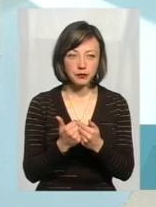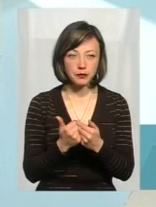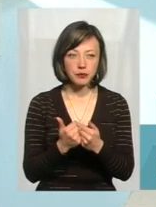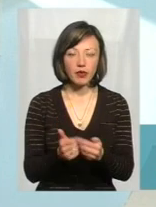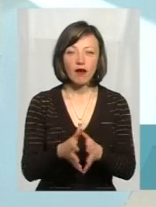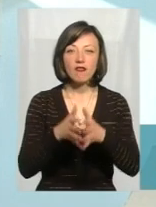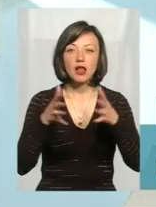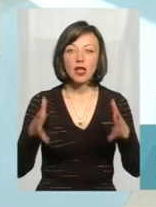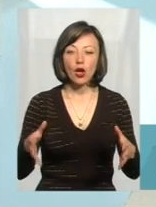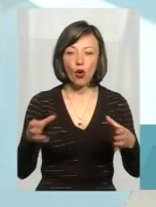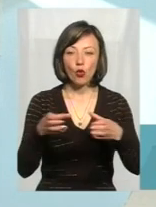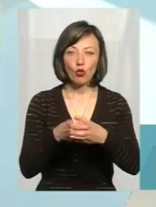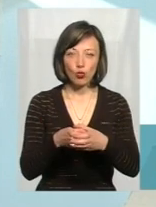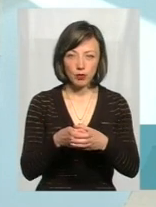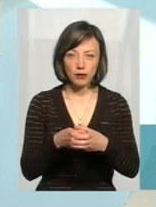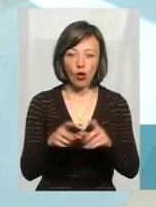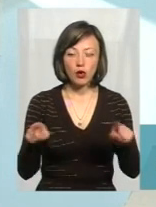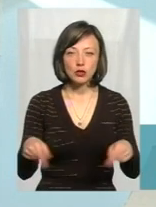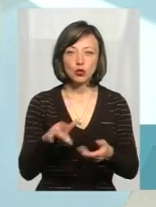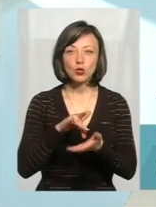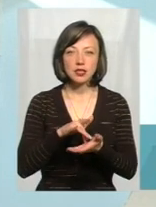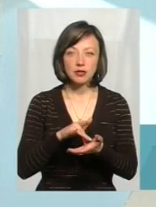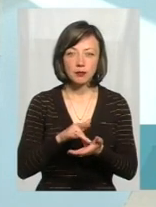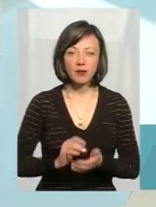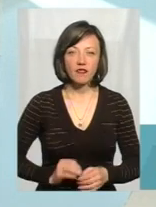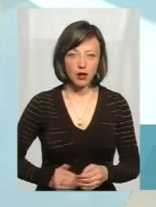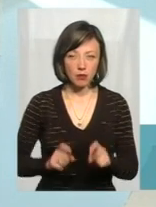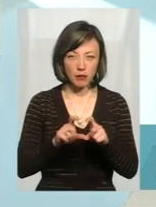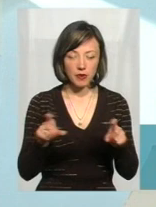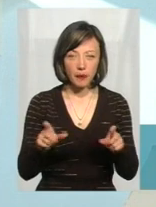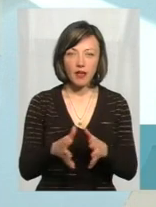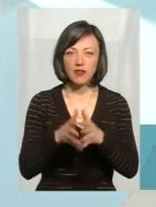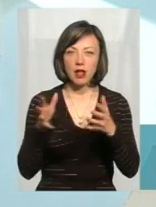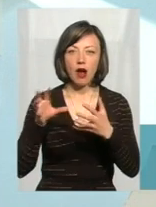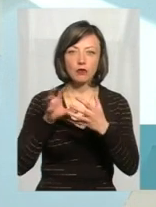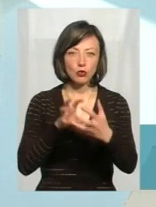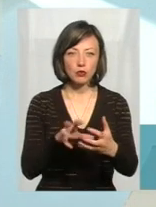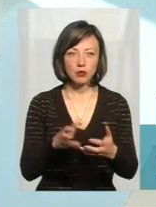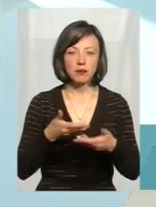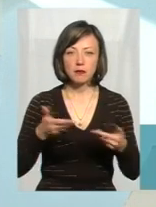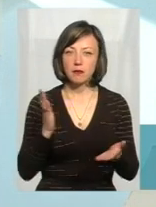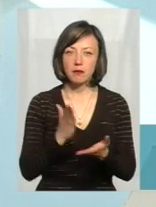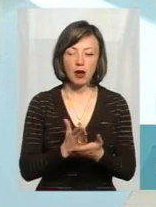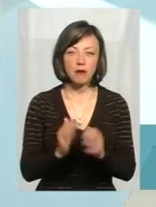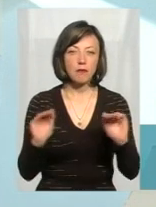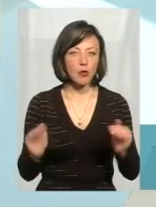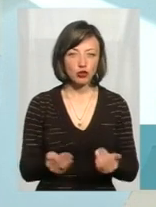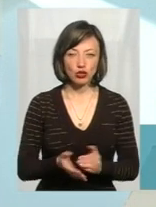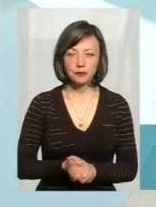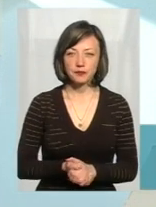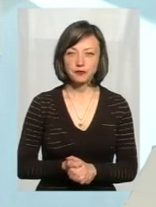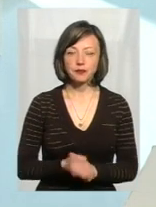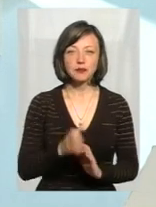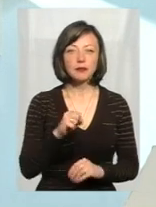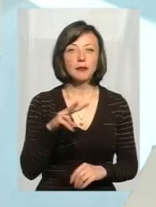великих груп, які організуються туристичними агенціями. Великих автобусів ми маємо набагато менше.